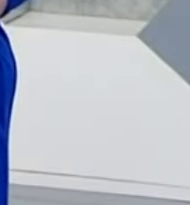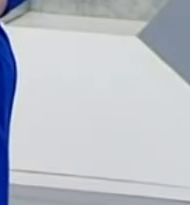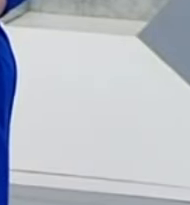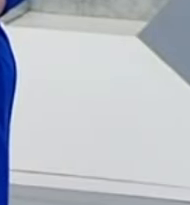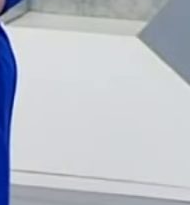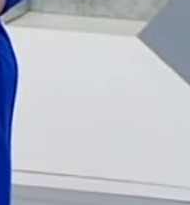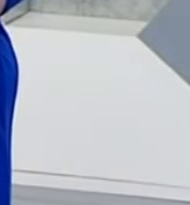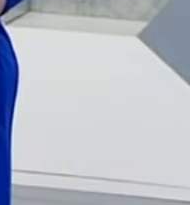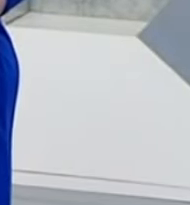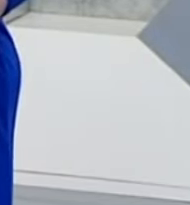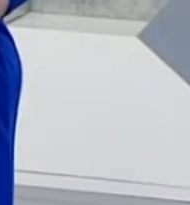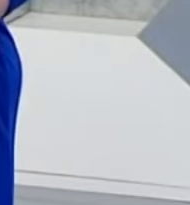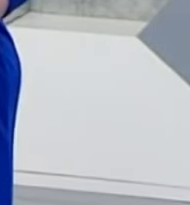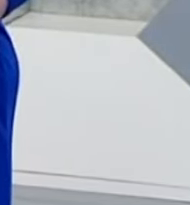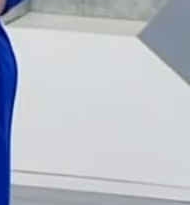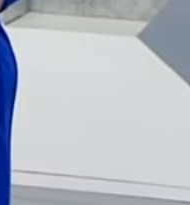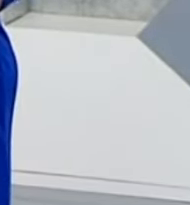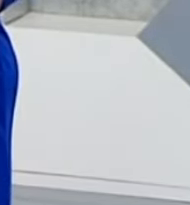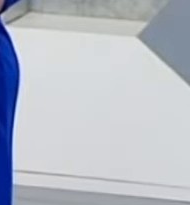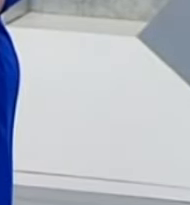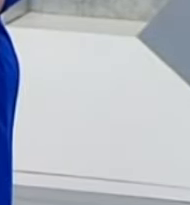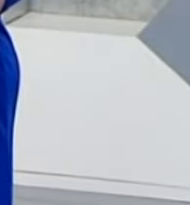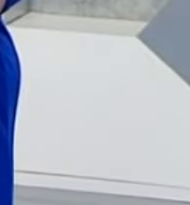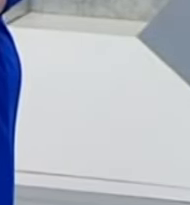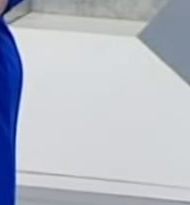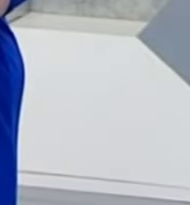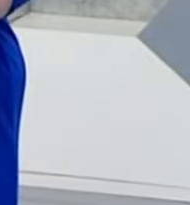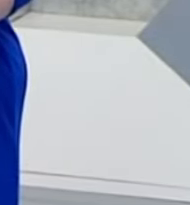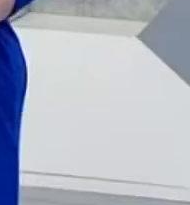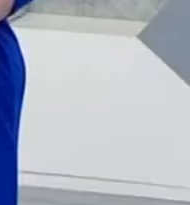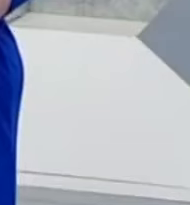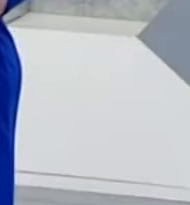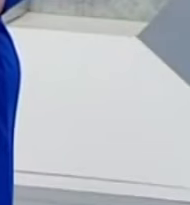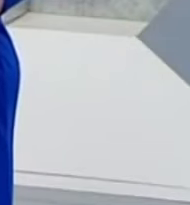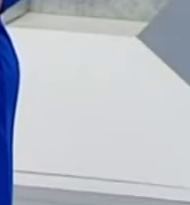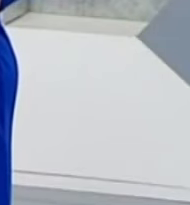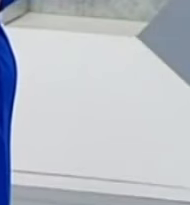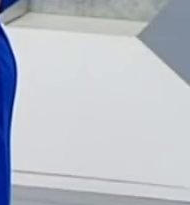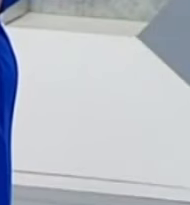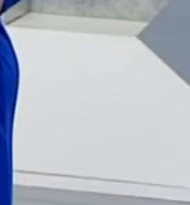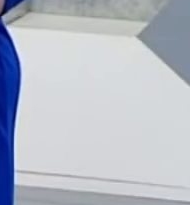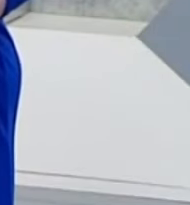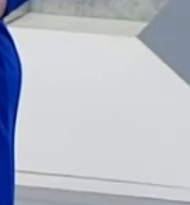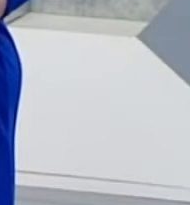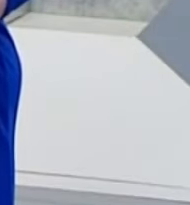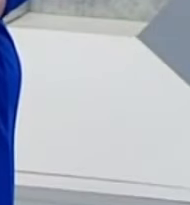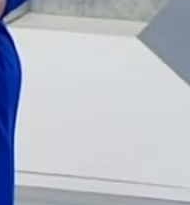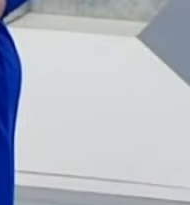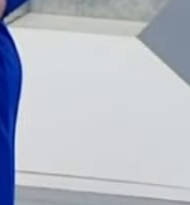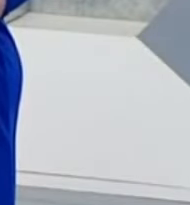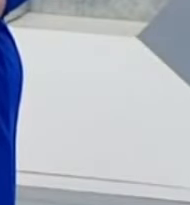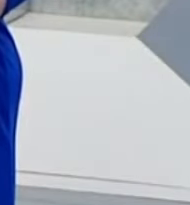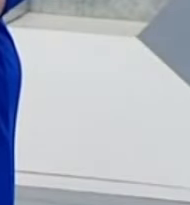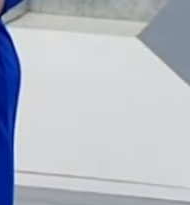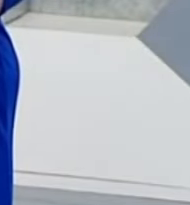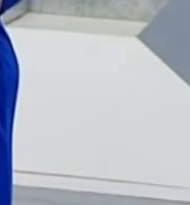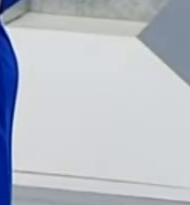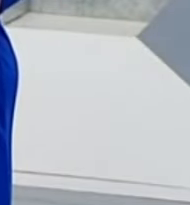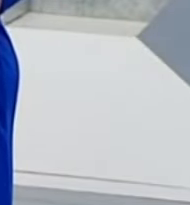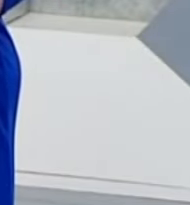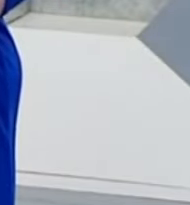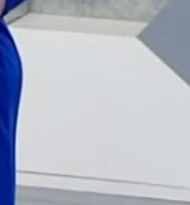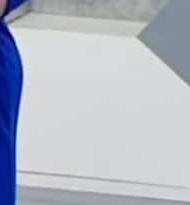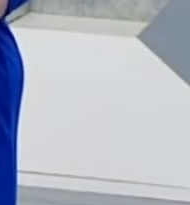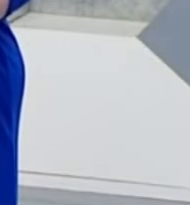Kapuso, para sa mga maiinit na balita, mag-subscribe sa GMA Integrated News sa YouTube. Sa mga kapuso naman abroad, subaybayan nyo kami sa